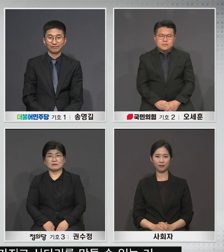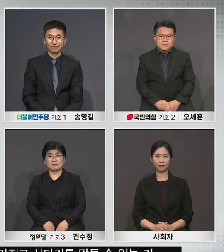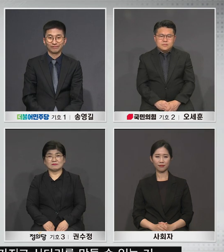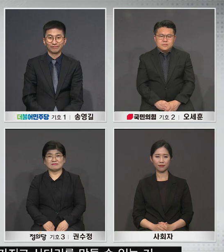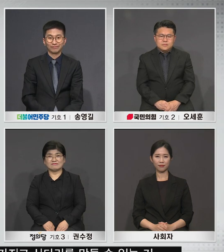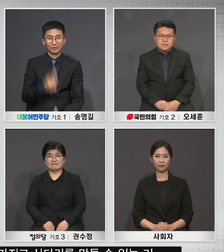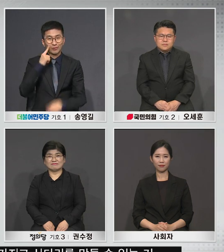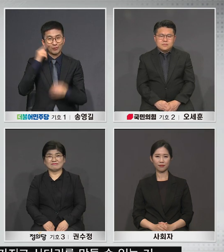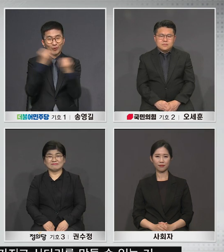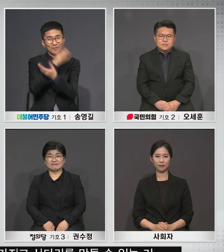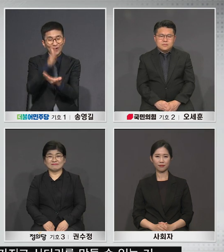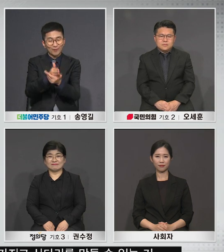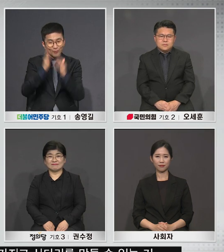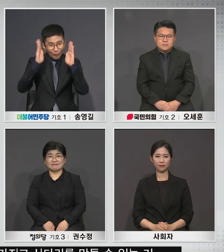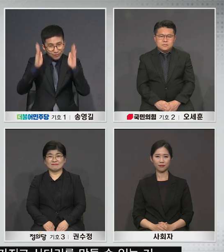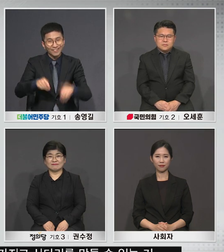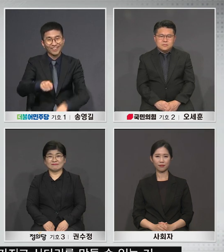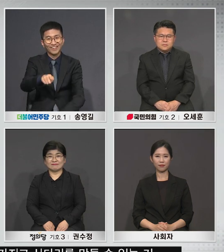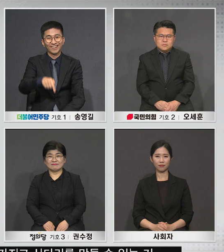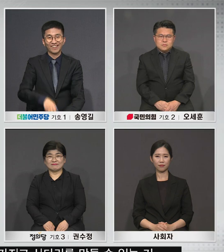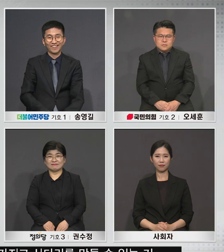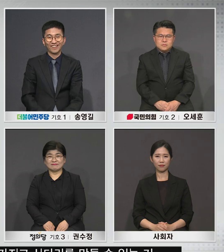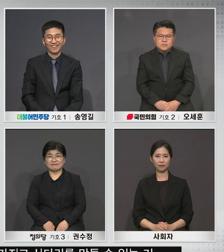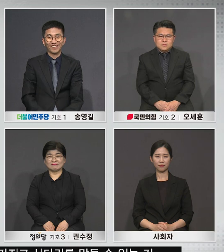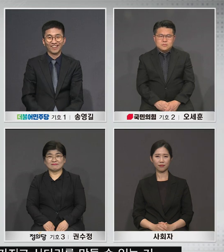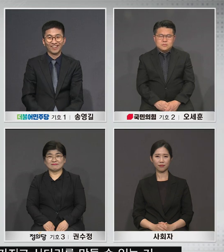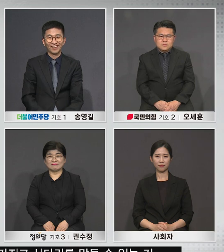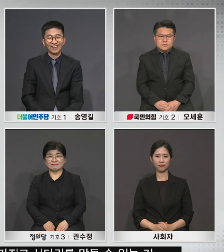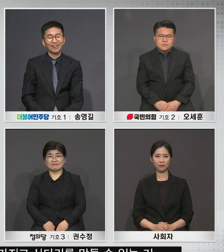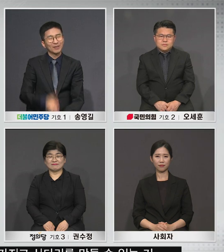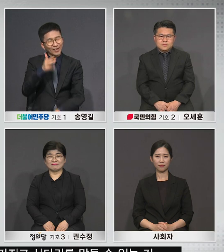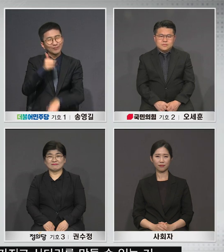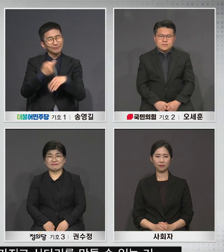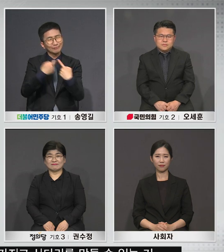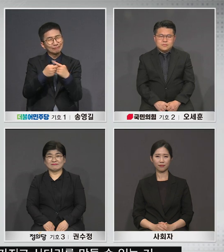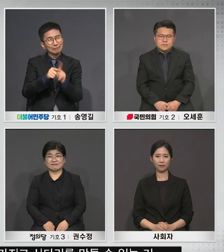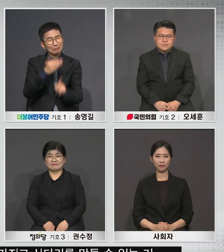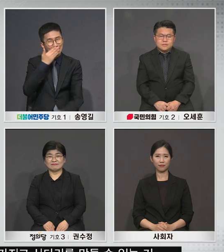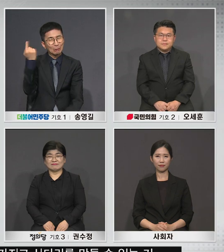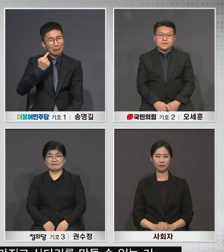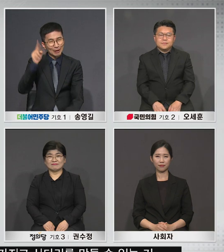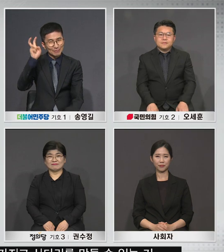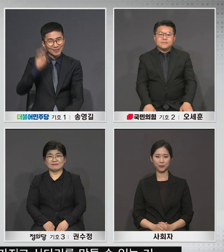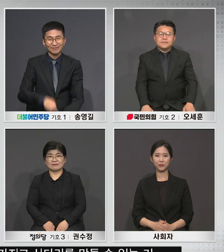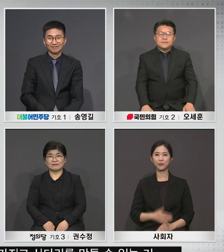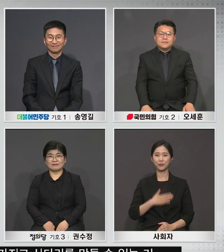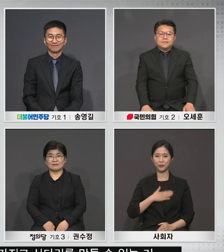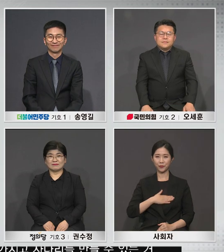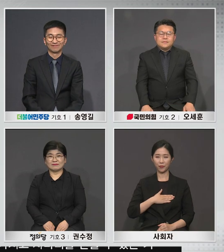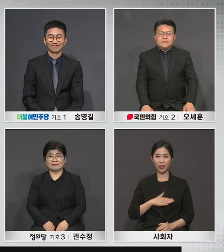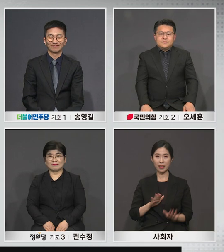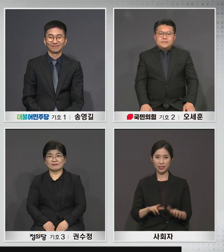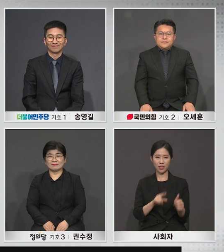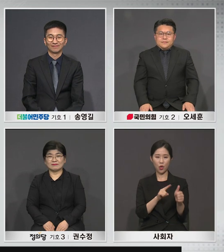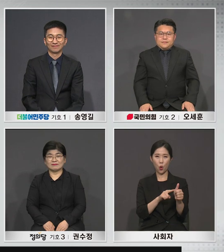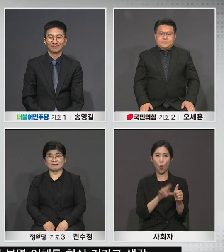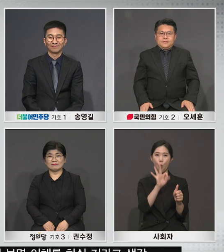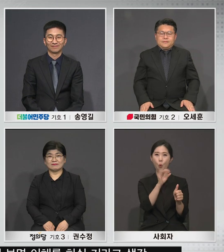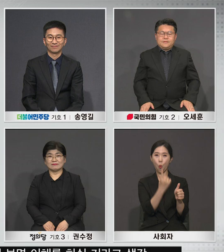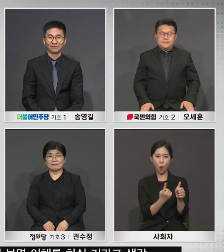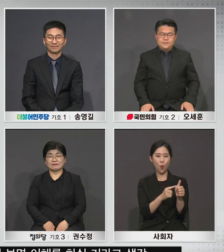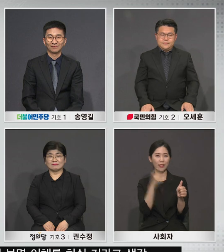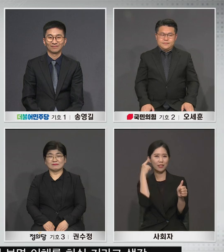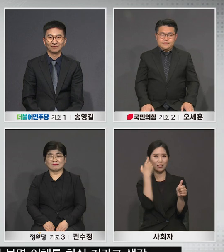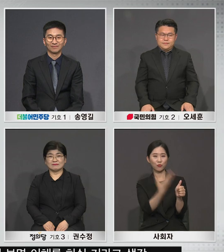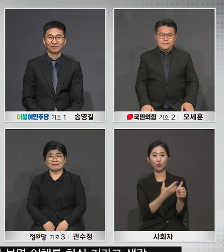좀 더 공부를 해서 보면 이해를 하실 거라고 생각이 듭니다. 오세훈 후보께 질문 드리는 시간입니다. 역시